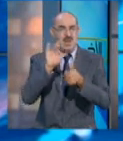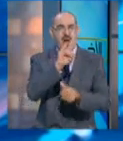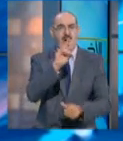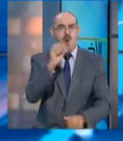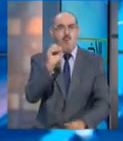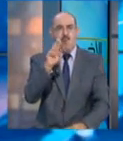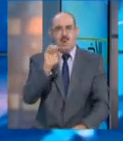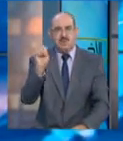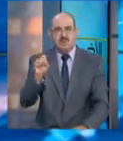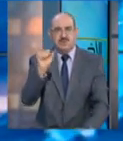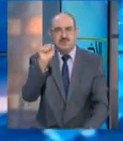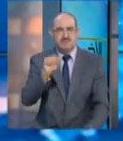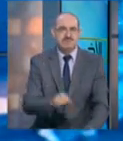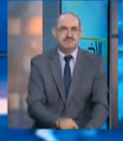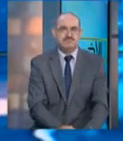حواس.